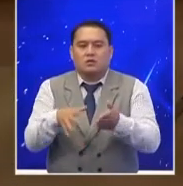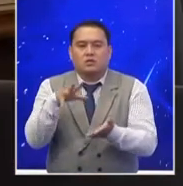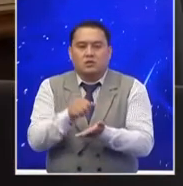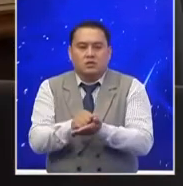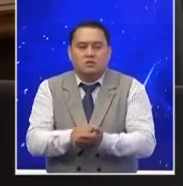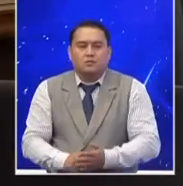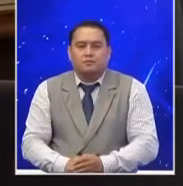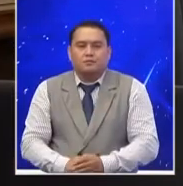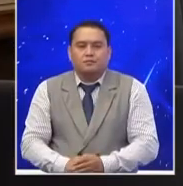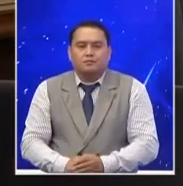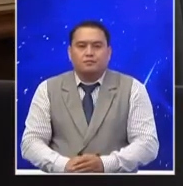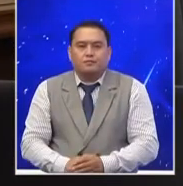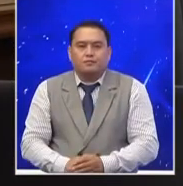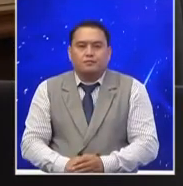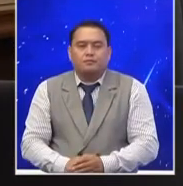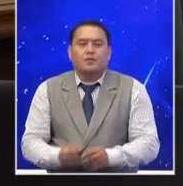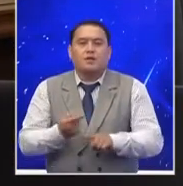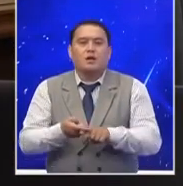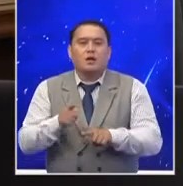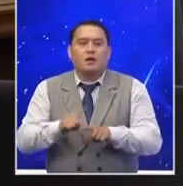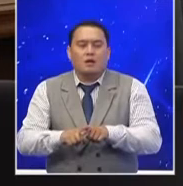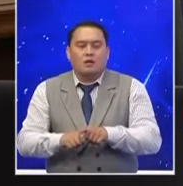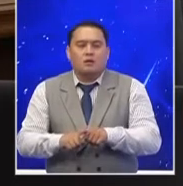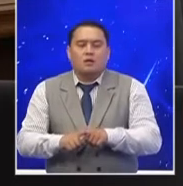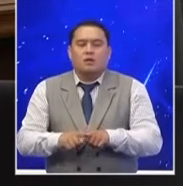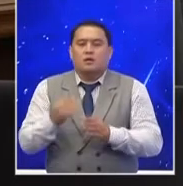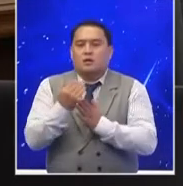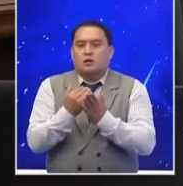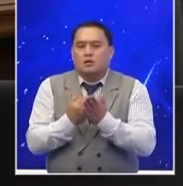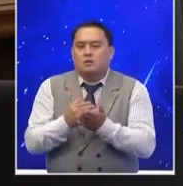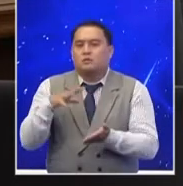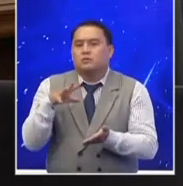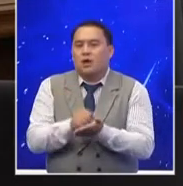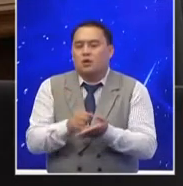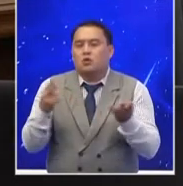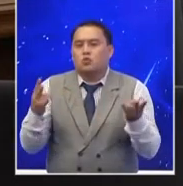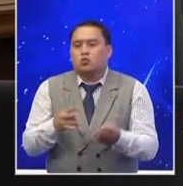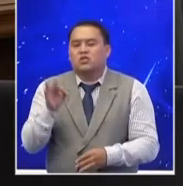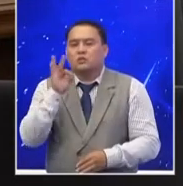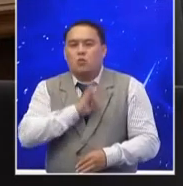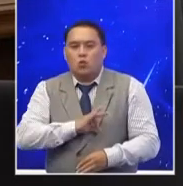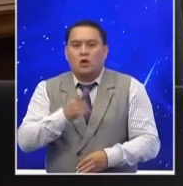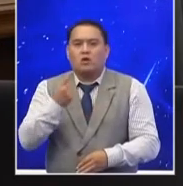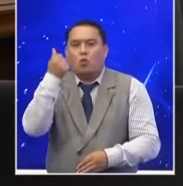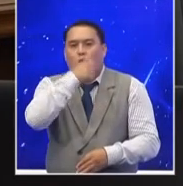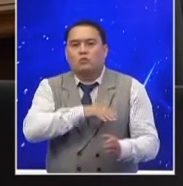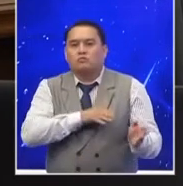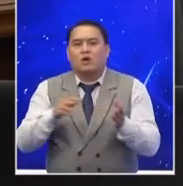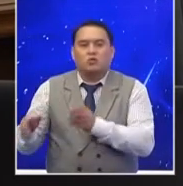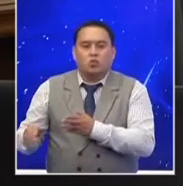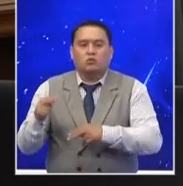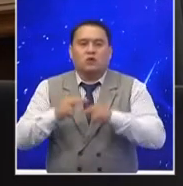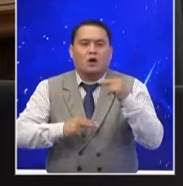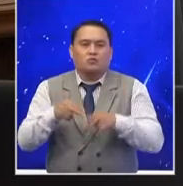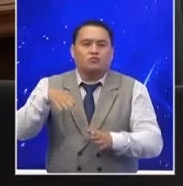занятости. Эти средства, выделенные по программе «Дорожная карта занятости», нужно освоить. Уже год прошел. Нужно включить строительство